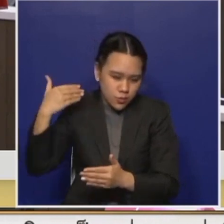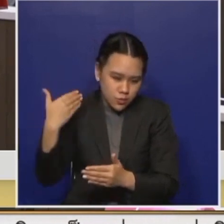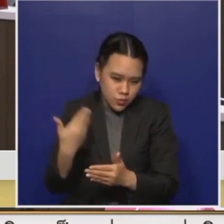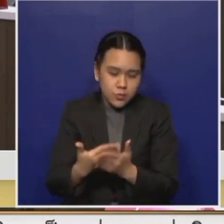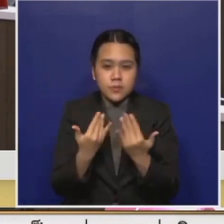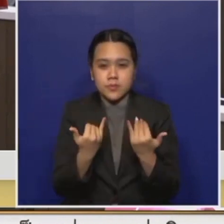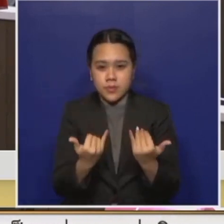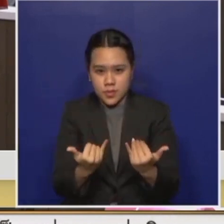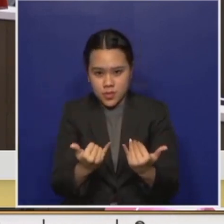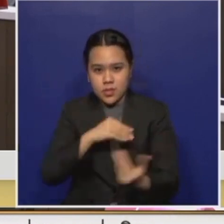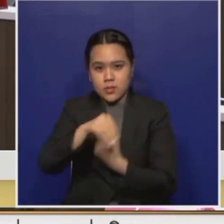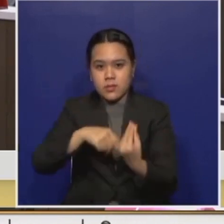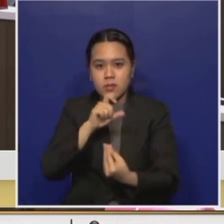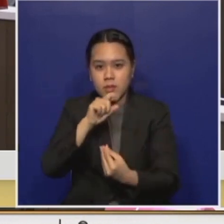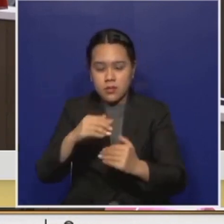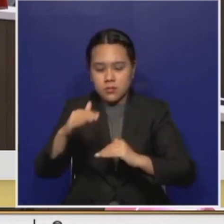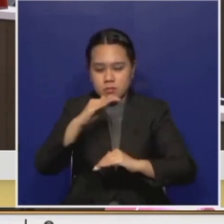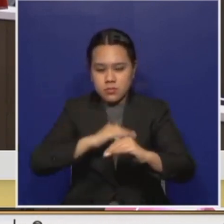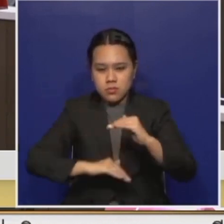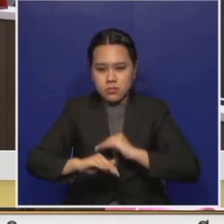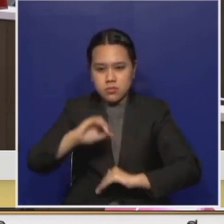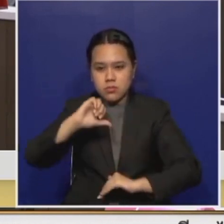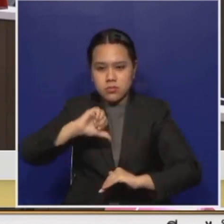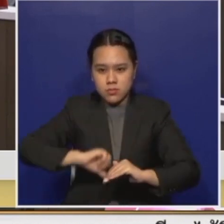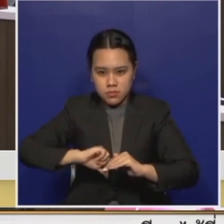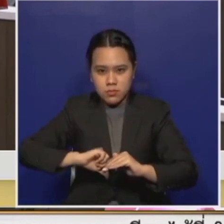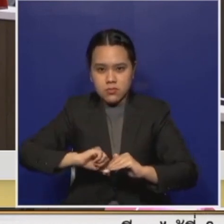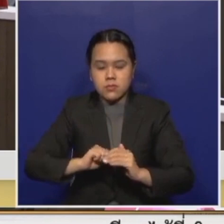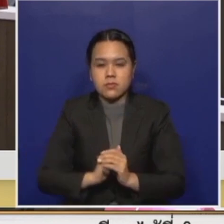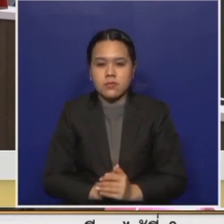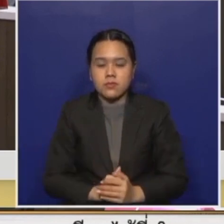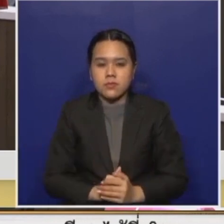มีความถดถอยอย่างต่อเนองนะครับ ในเรื่องการตบตัวทดานเศรษฐกิจ